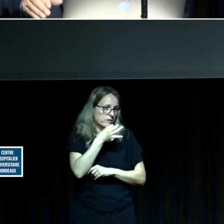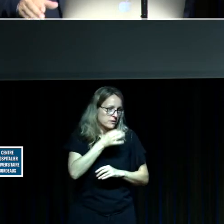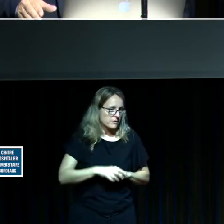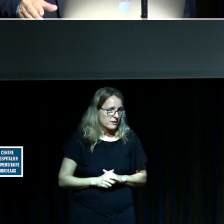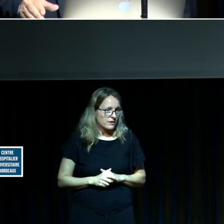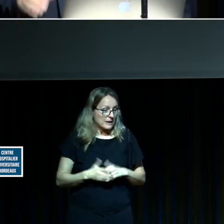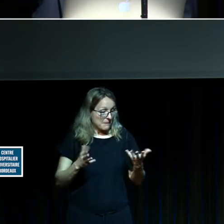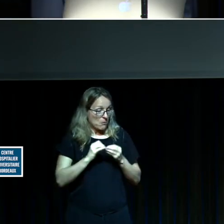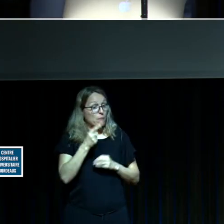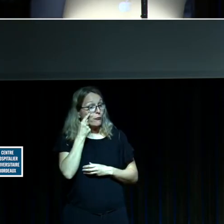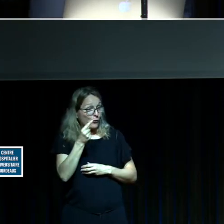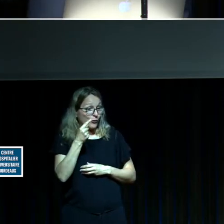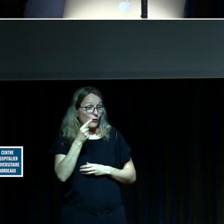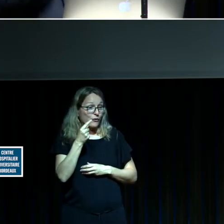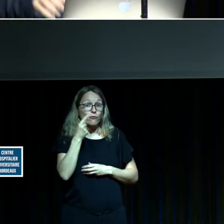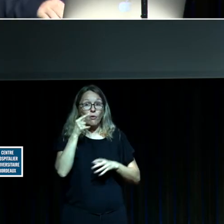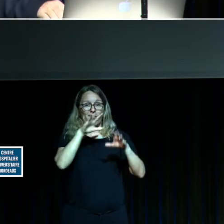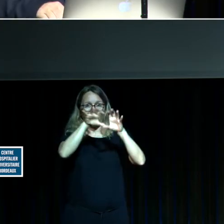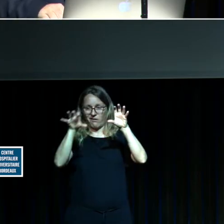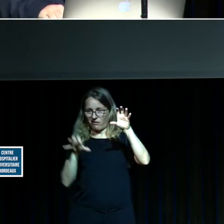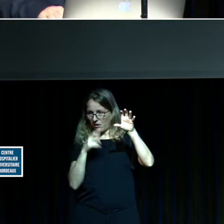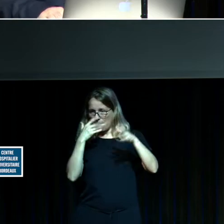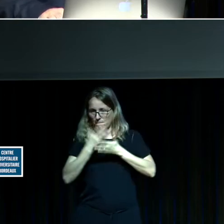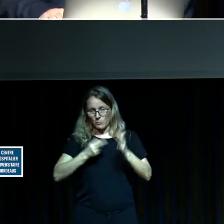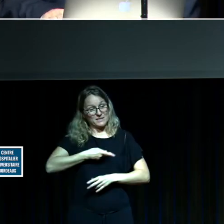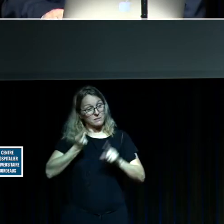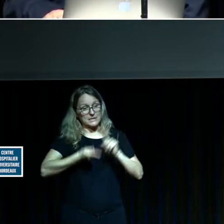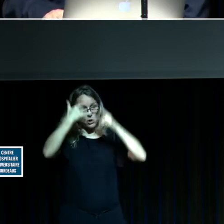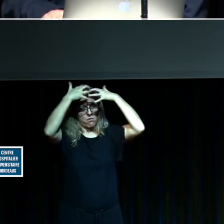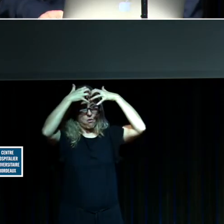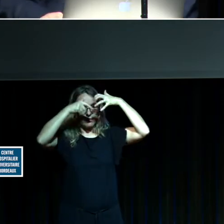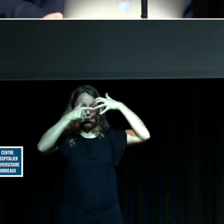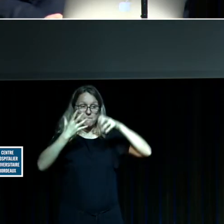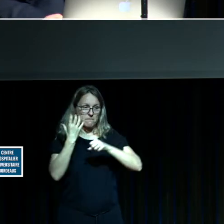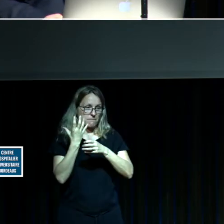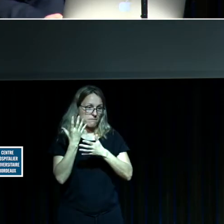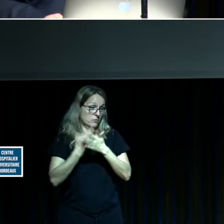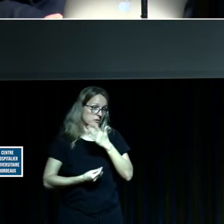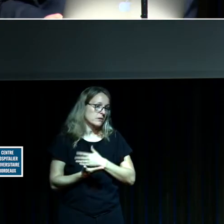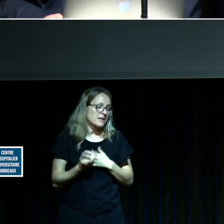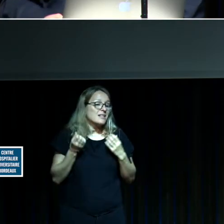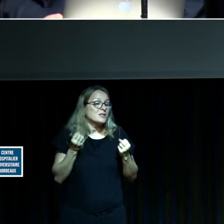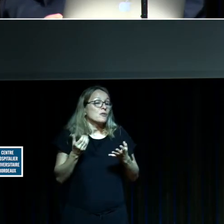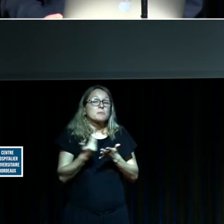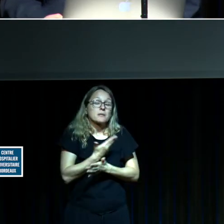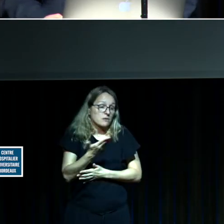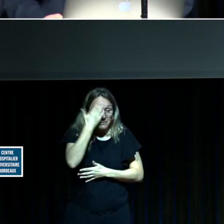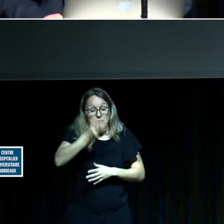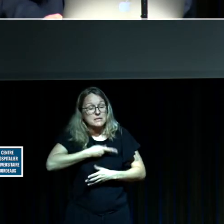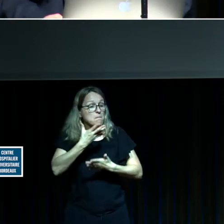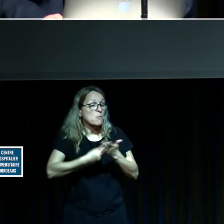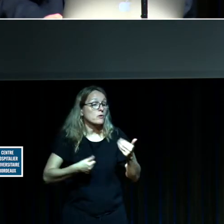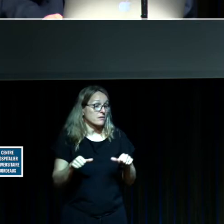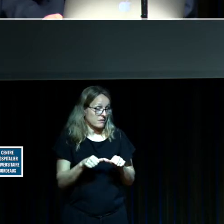a des trous dans la raquette. C'est évident, on manque de neurologues. Et donc, comme souvent, quand il manque de médecins, qu'est-ce qu'on